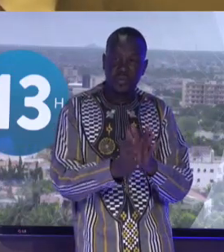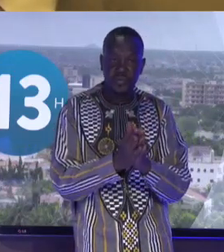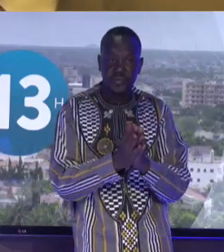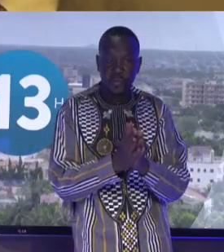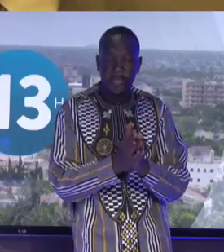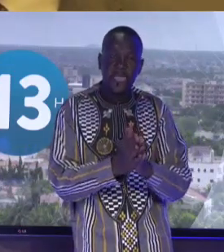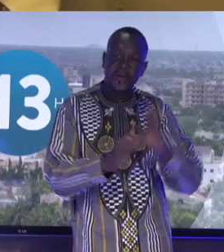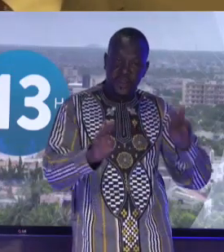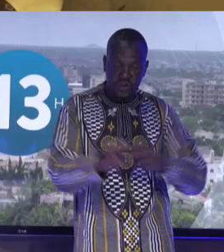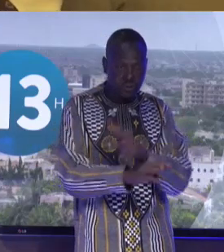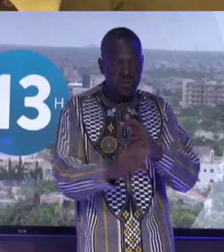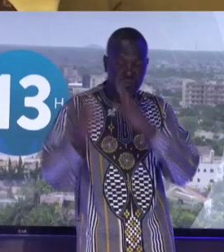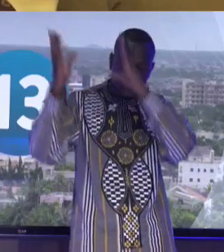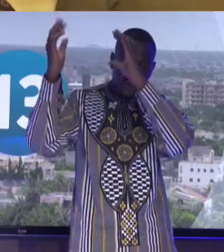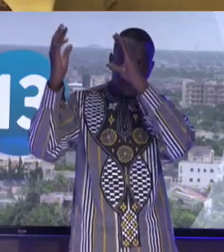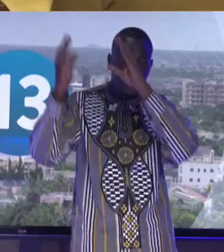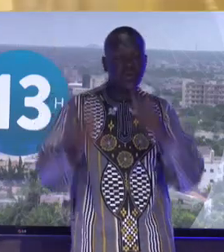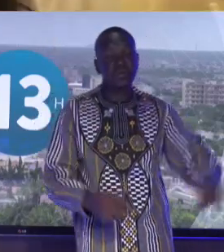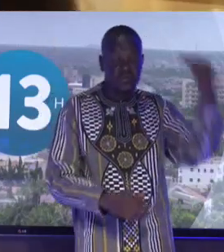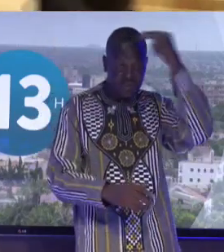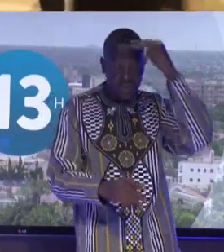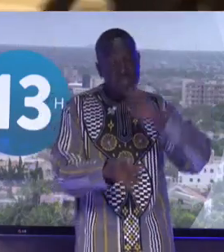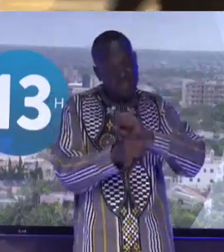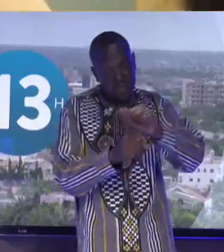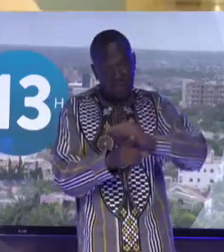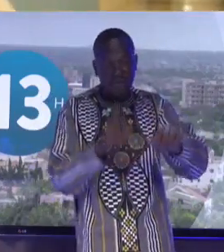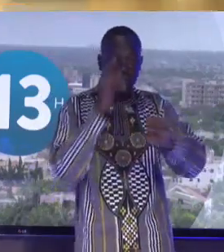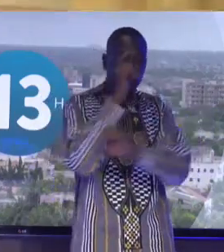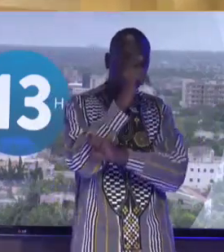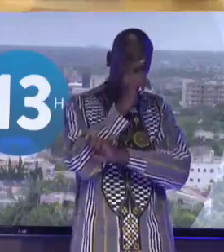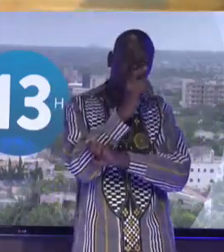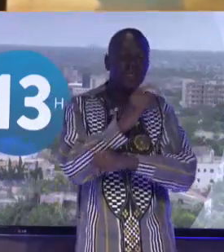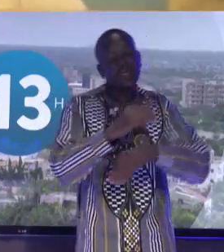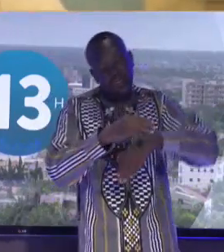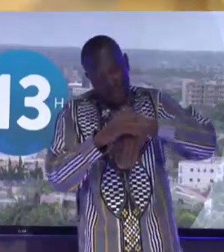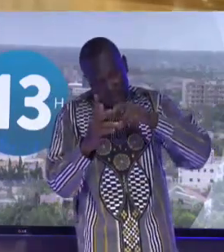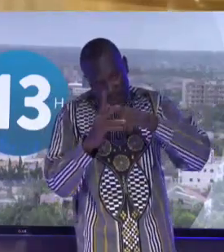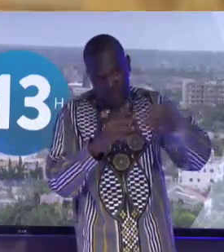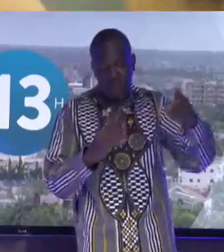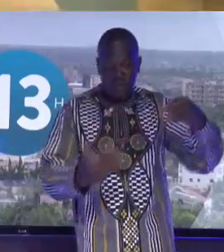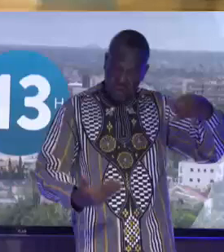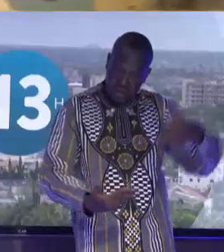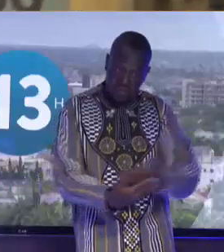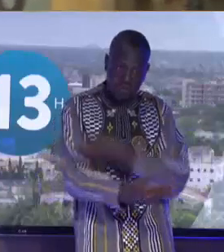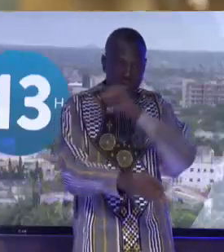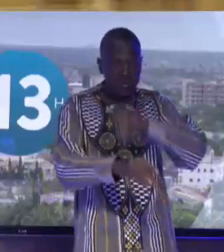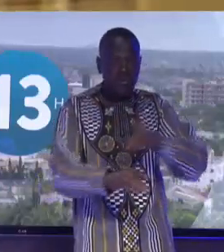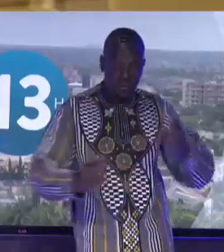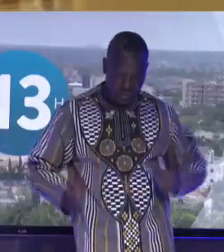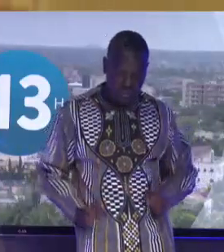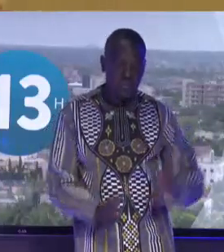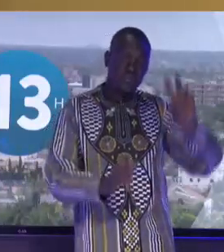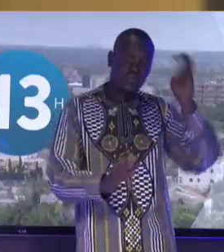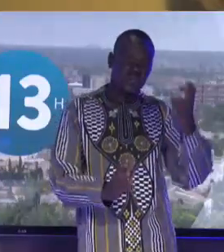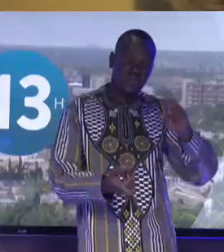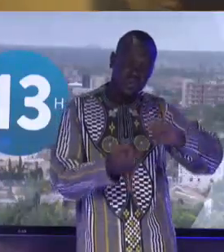C'est sur cette note d'espoir que la ministre des Affaires étrangères quitte le siège du PAM et invite le directeur général adjoint pour une visite d'amitié